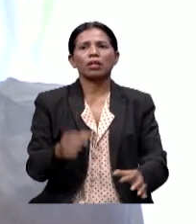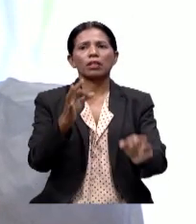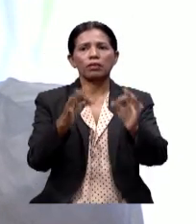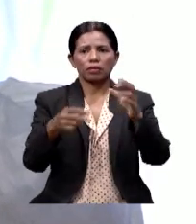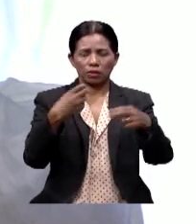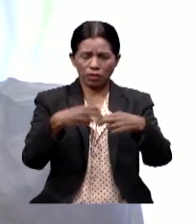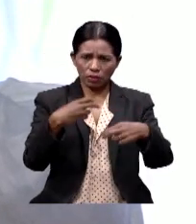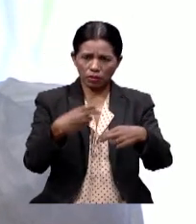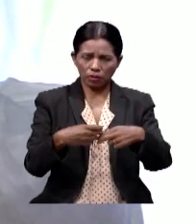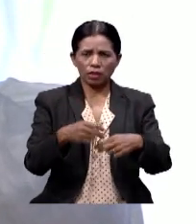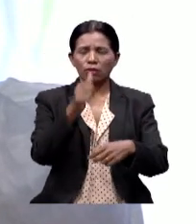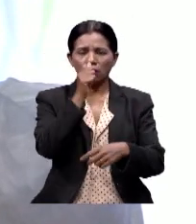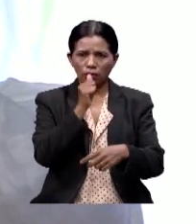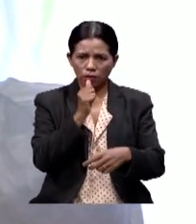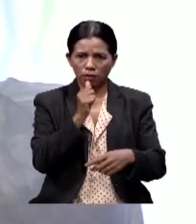tebe atu nono,